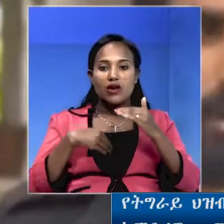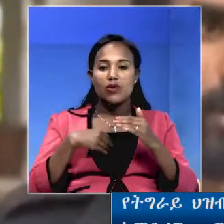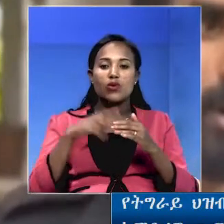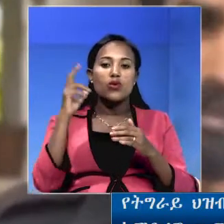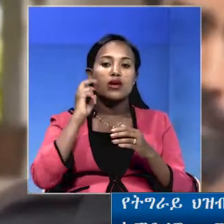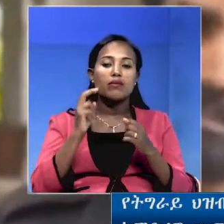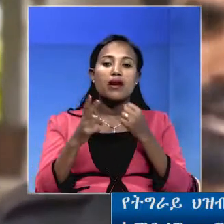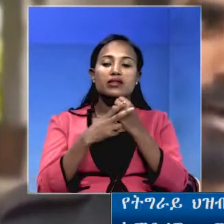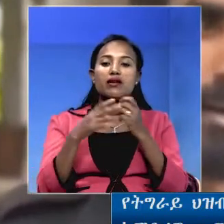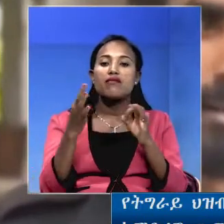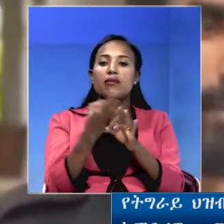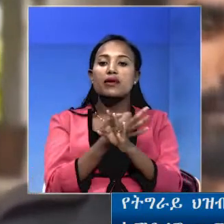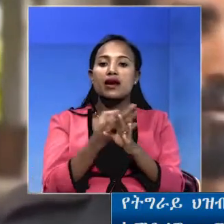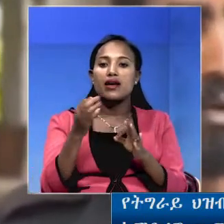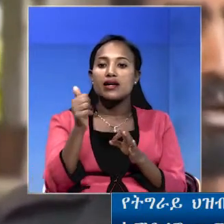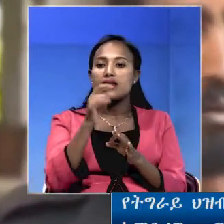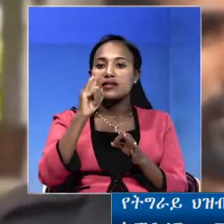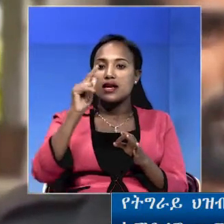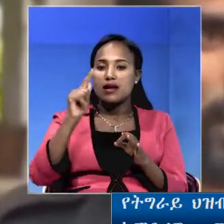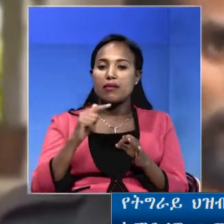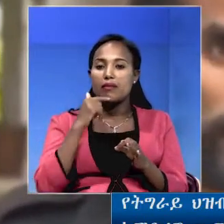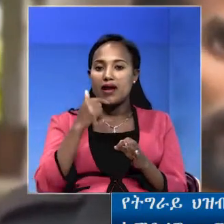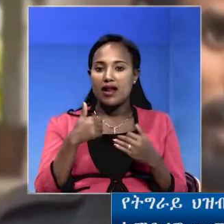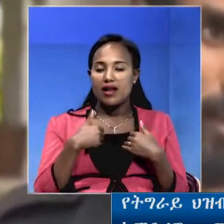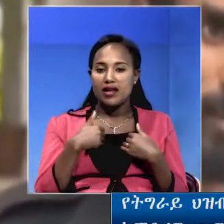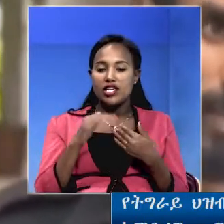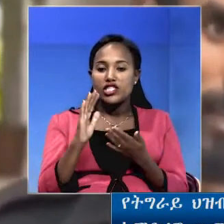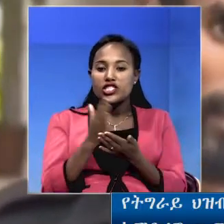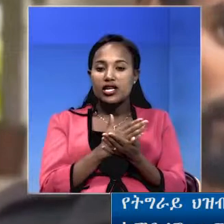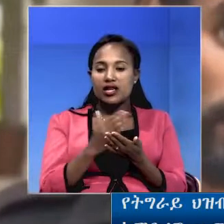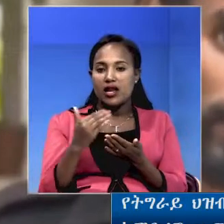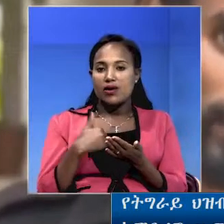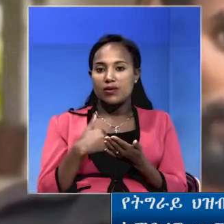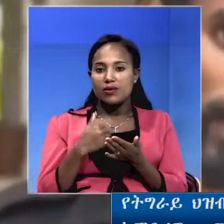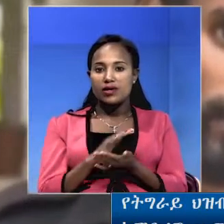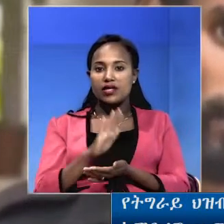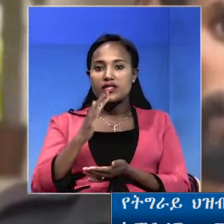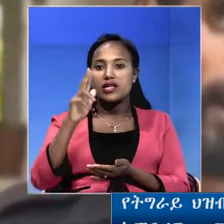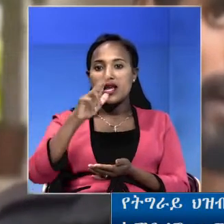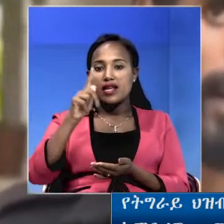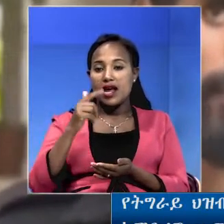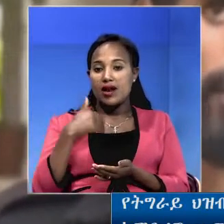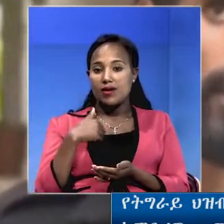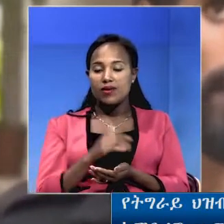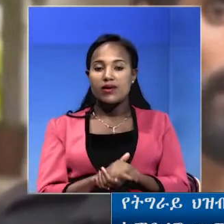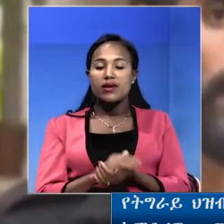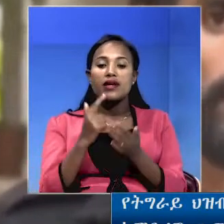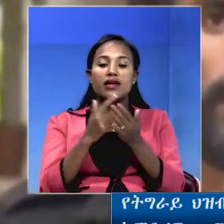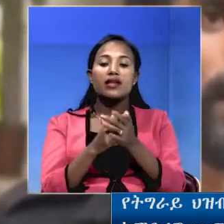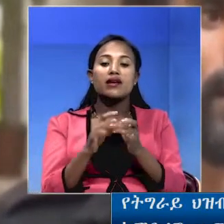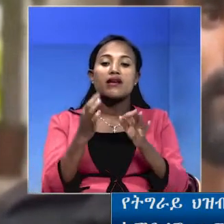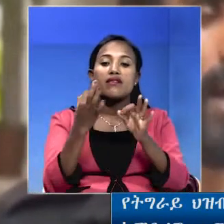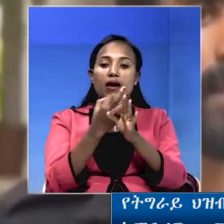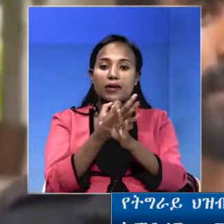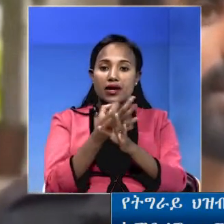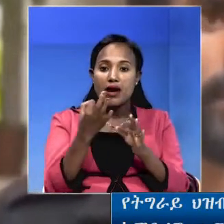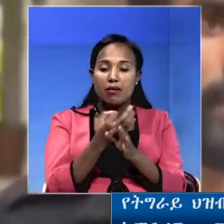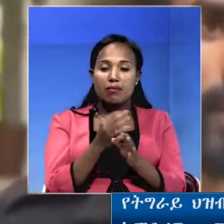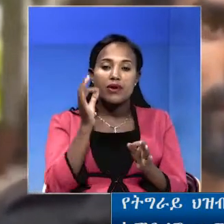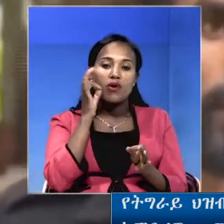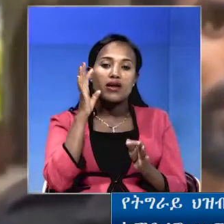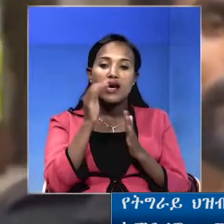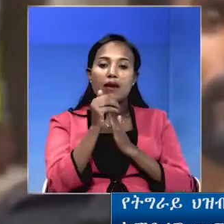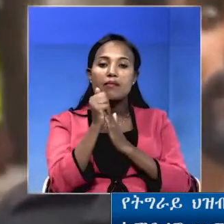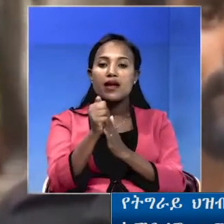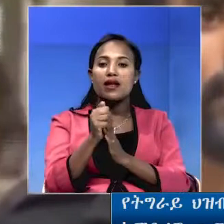መከማቻ ፋብሪካው በኢዛና የሚባል ፋብሪካ ነው፣ ሽሬ ላይ ያለው ለምሳሌ ብንጠቅስ ማለት ነው። ያንን ፋብሪካ በህወሓት አመራር